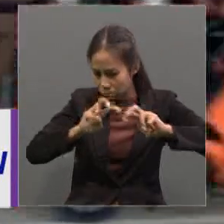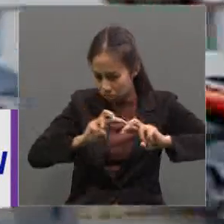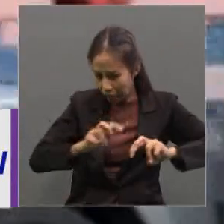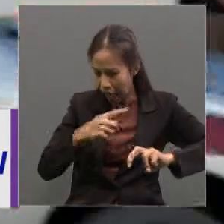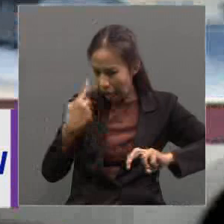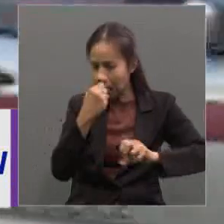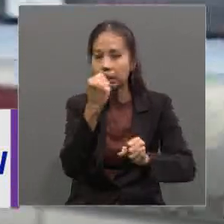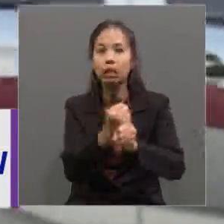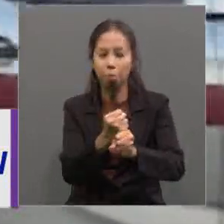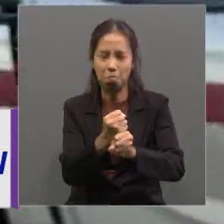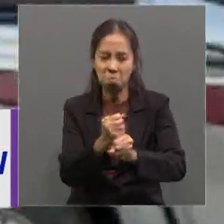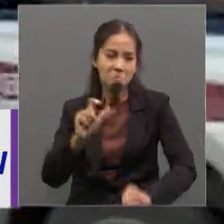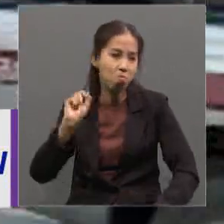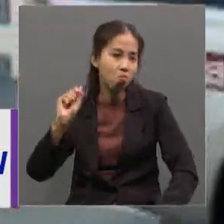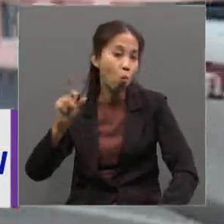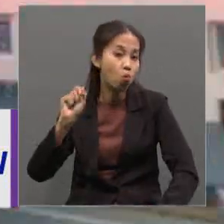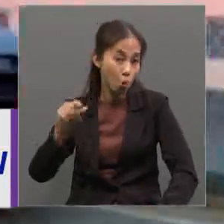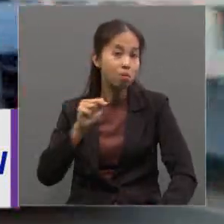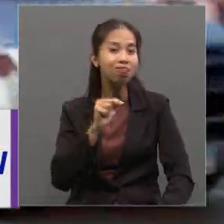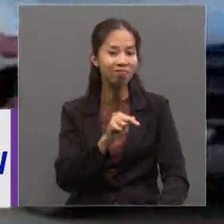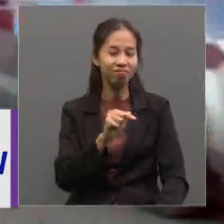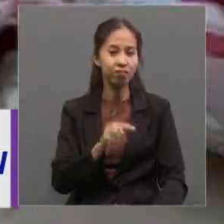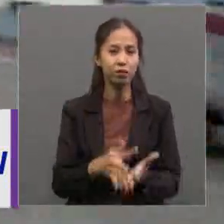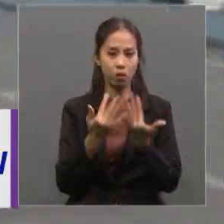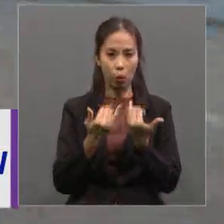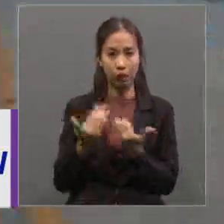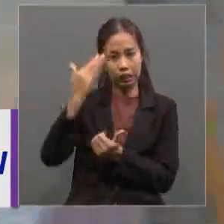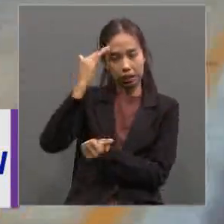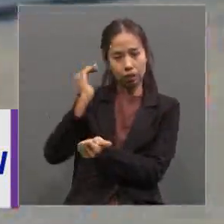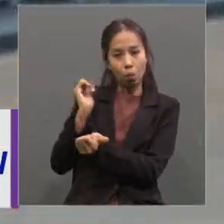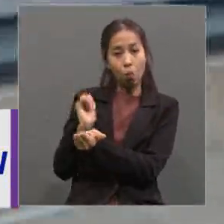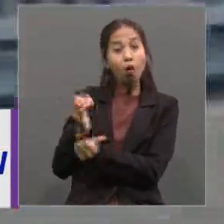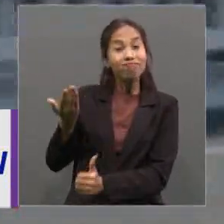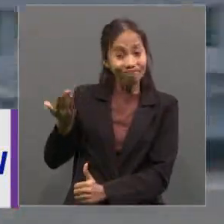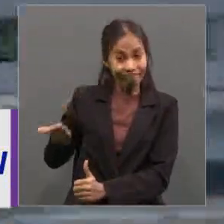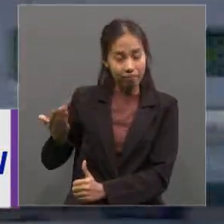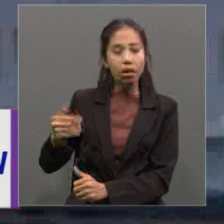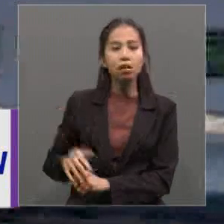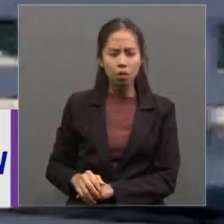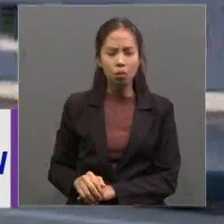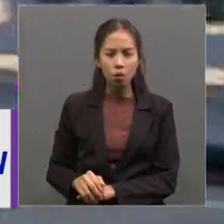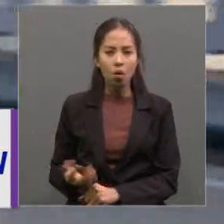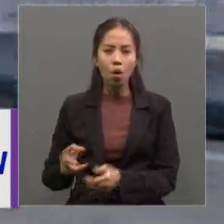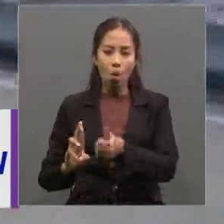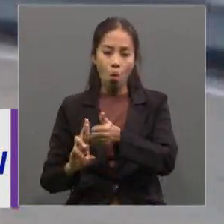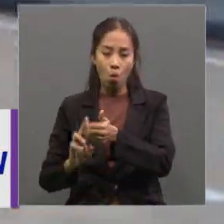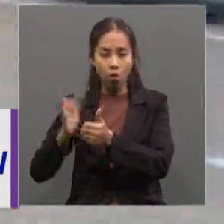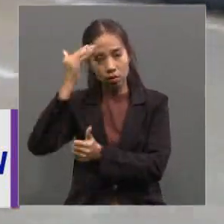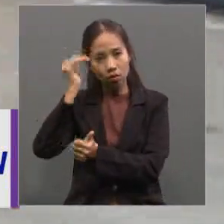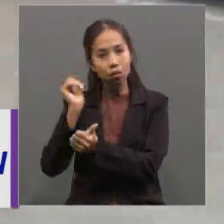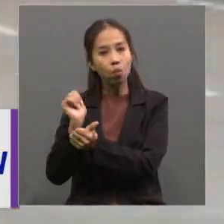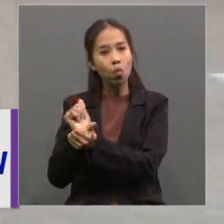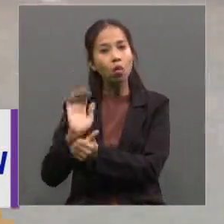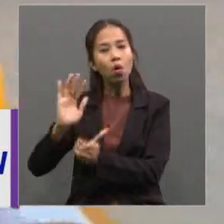านะผู้กระทำความผิดโดยเร็วที่สุดซึ่งตอนนี้ทางพันตำรวจเอก สุรพจน์รอดบำรุงนะรองผู้บังคับการตำร